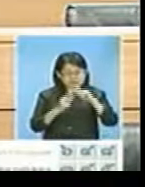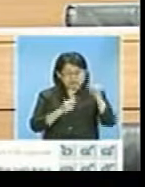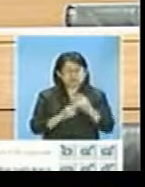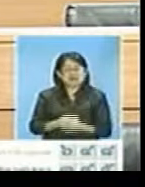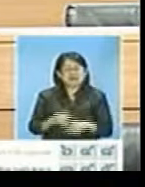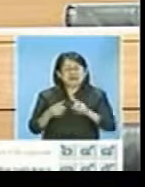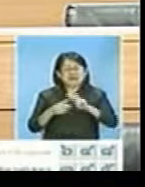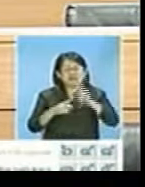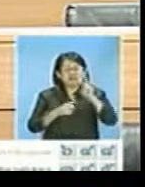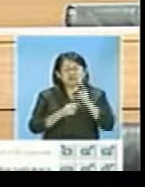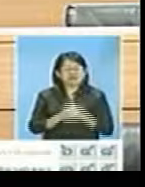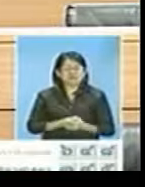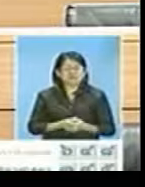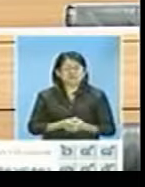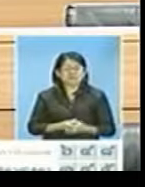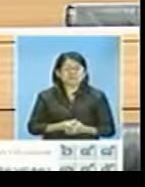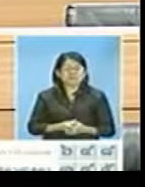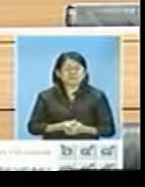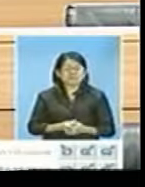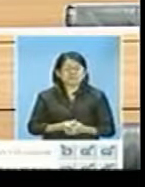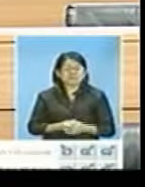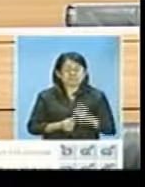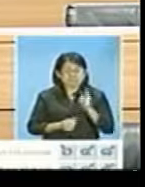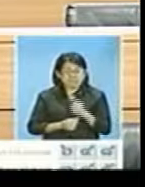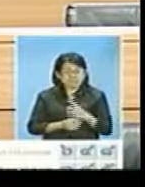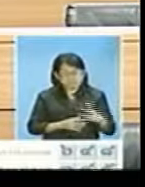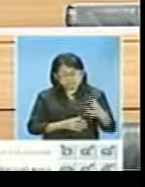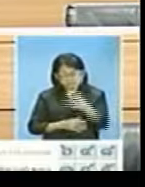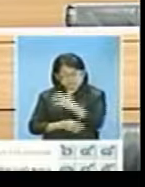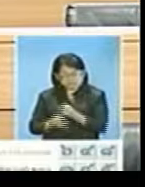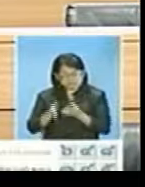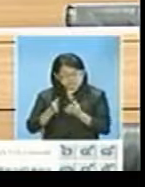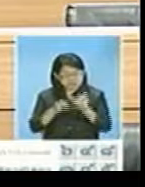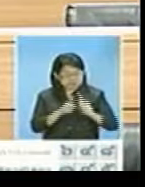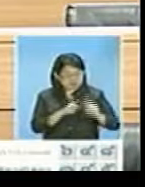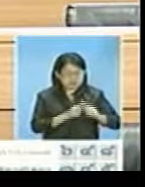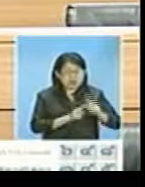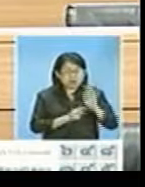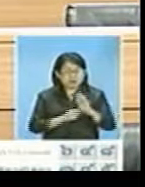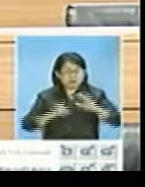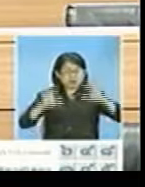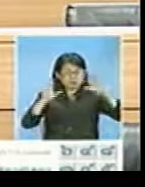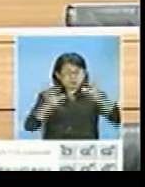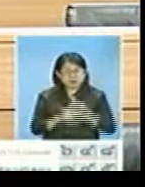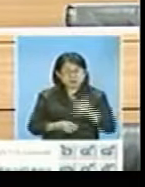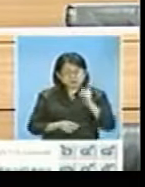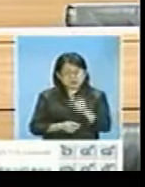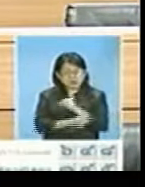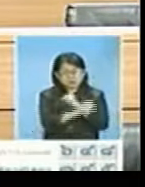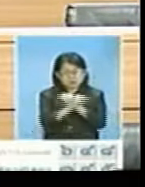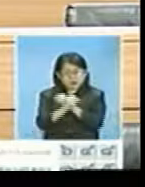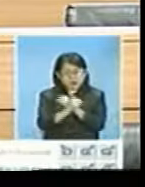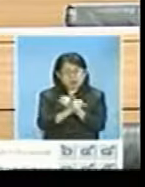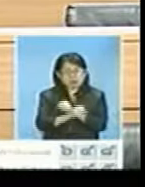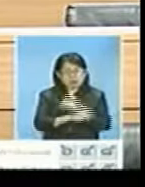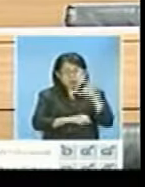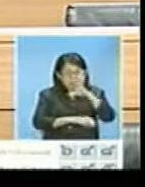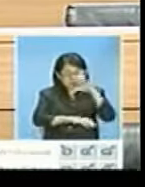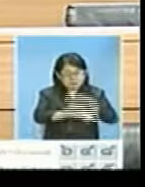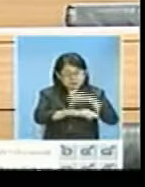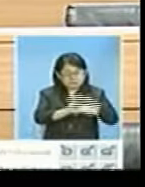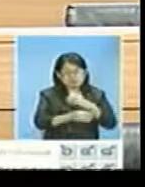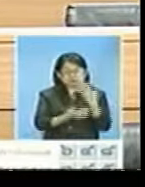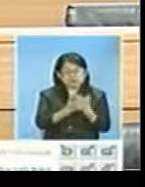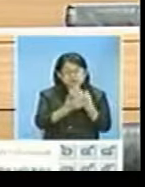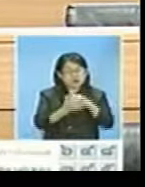ศาสตร์ที่สองของปปช.ก็คือว่าบูรณาการหน่วยงานทุกภาคส่วนในการป้องกันและปราบปรามการทุจริตภาครัฐยุ